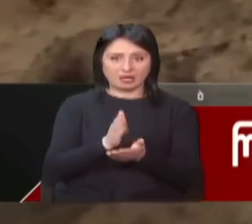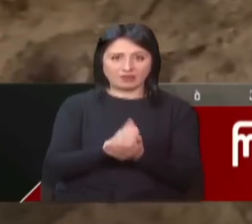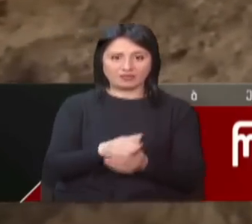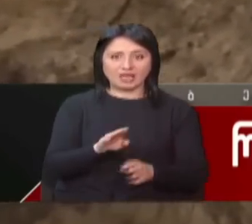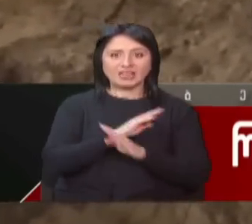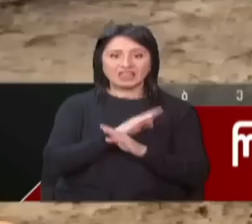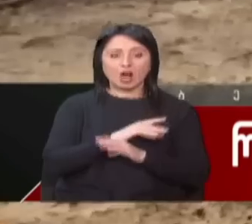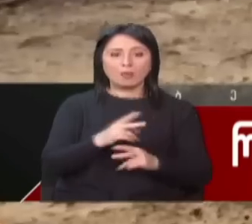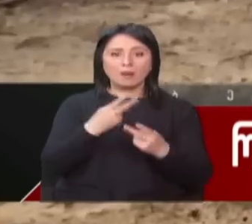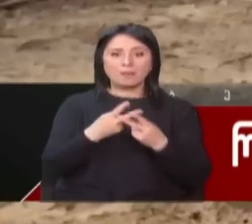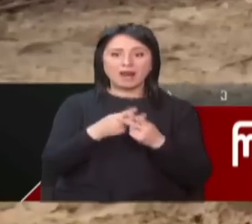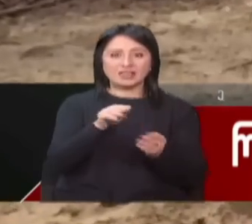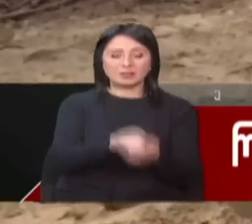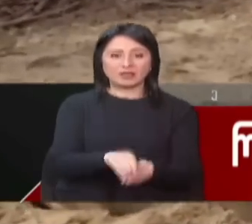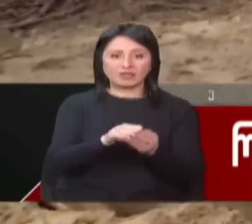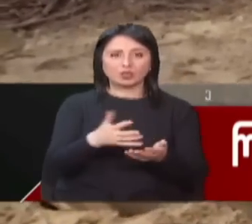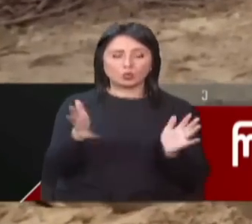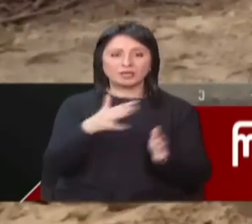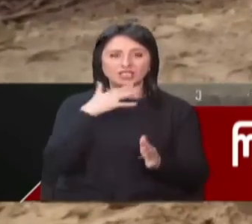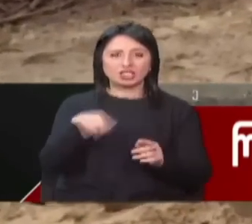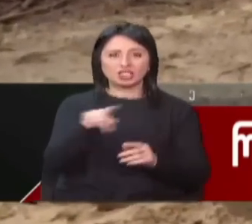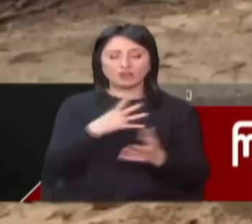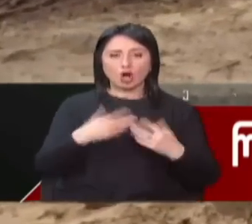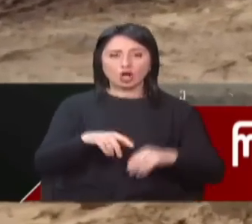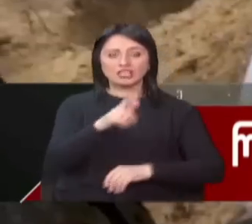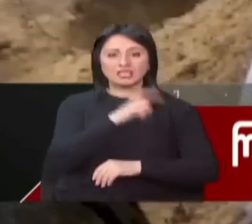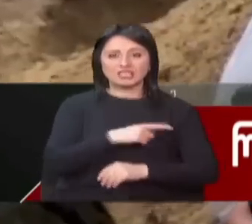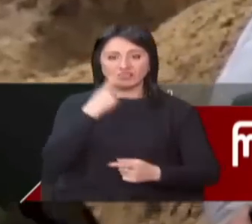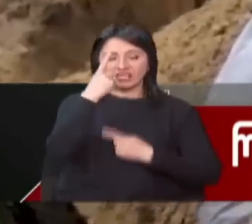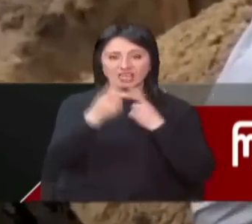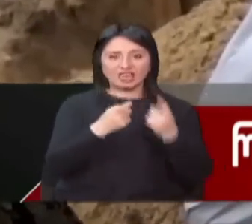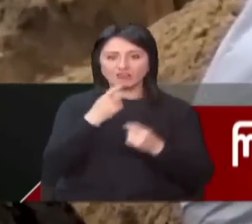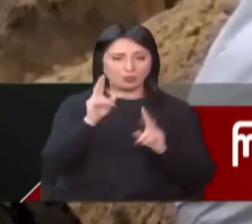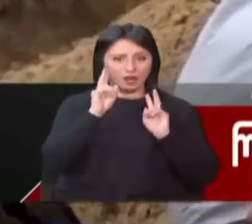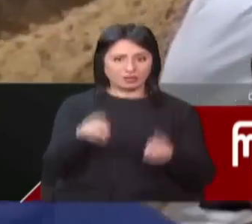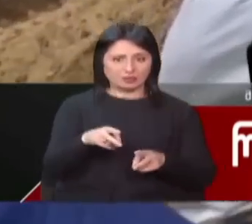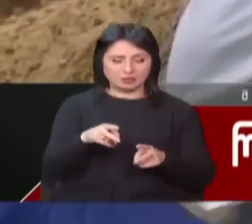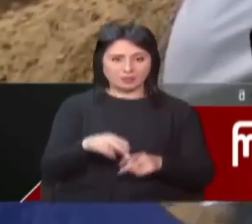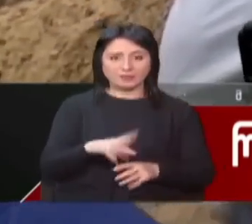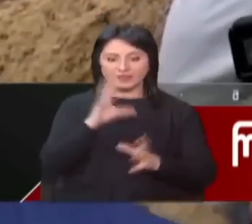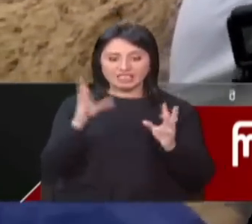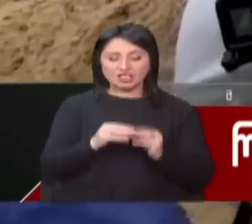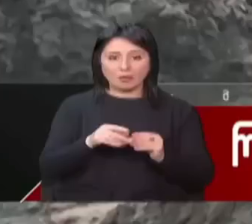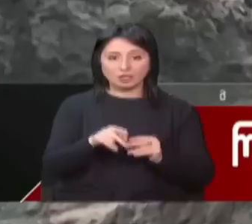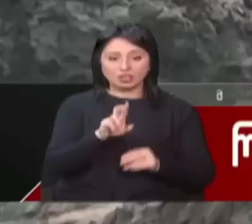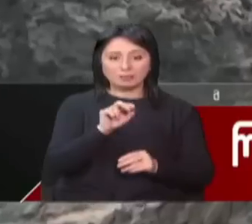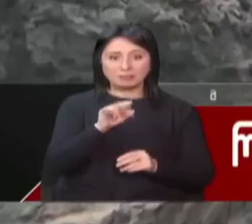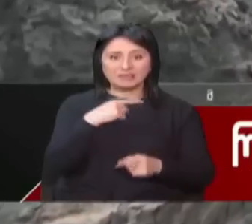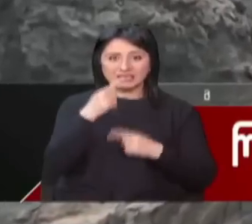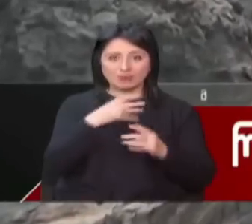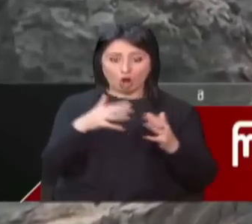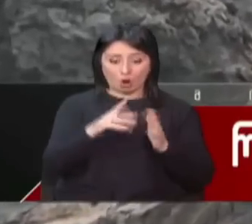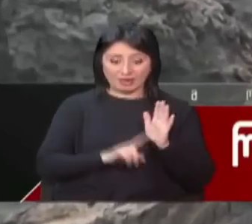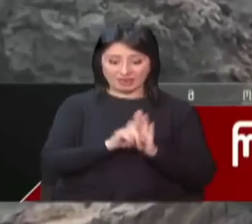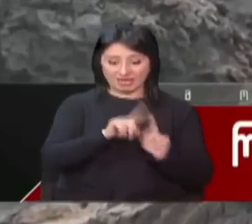sadats daqupul patimrems markhaven da umetes shemtkhovashi ojekhis tsavrebi informirebulits ki ararian. Saerto jamshi ki BBC-s tkmit